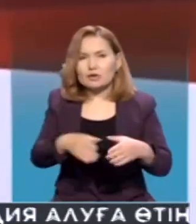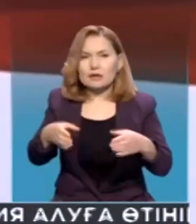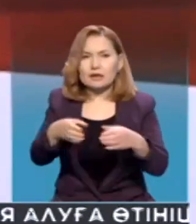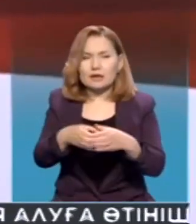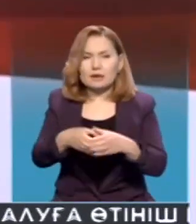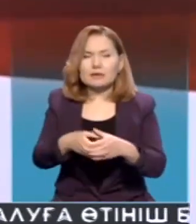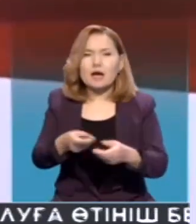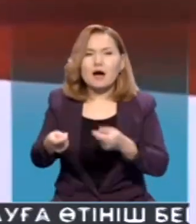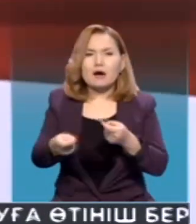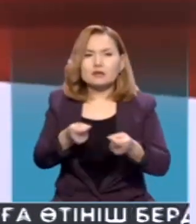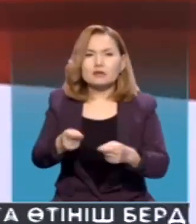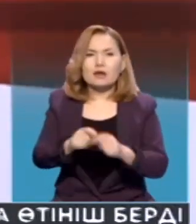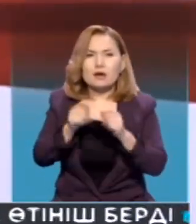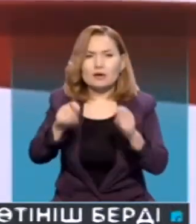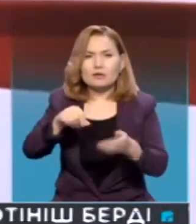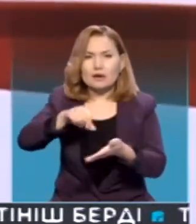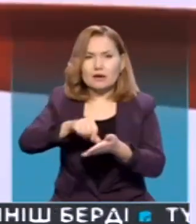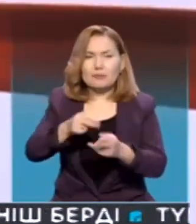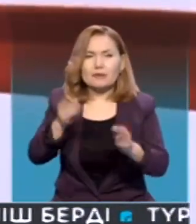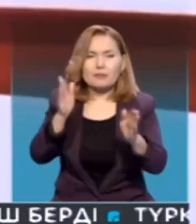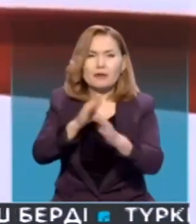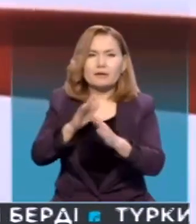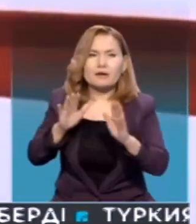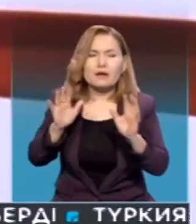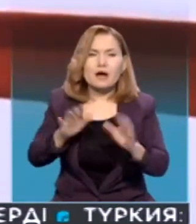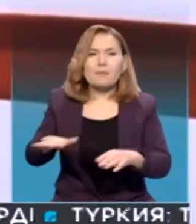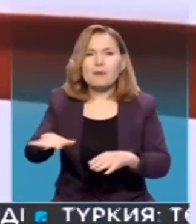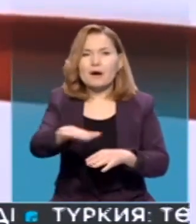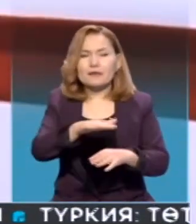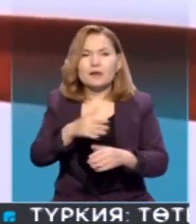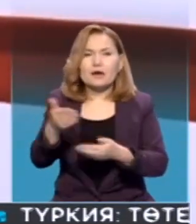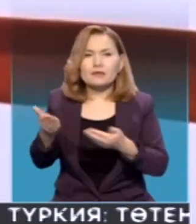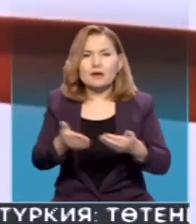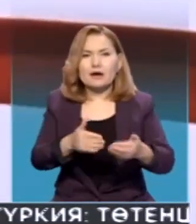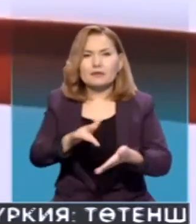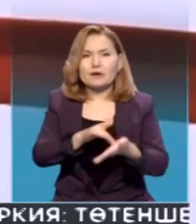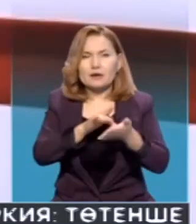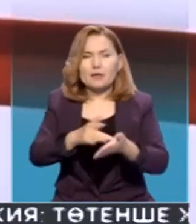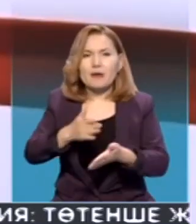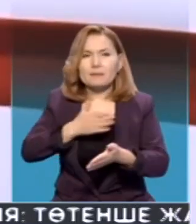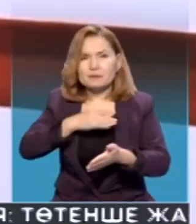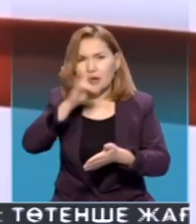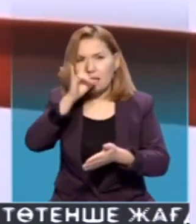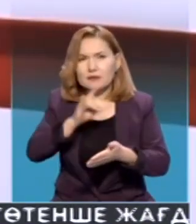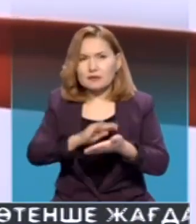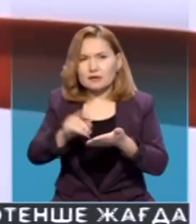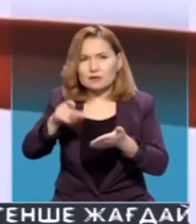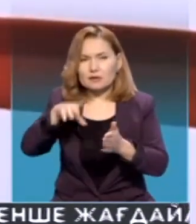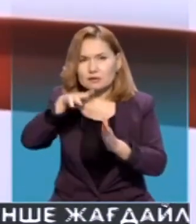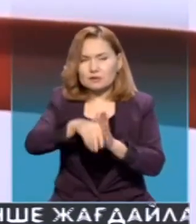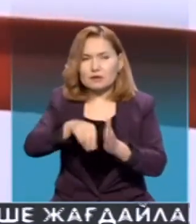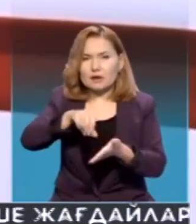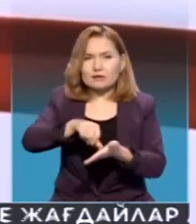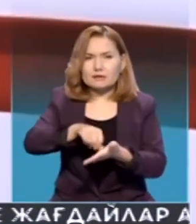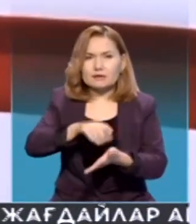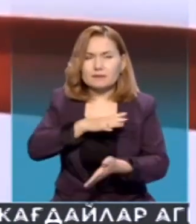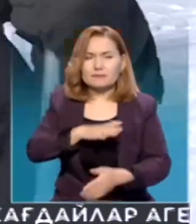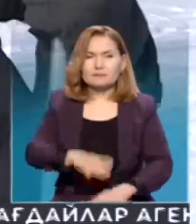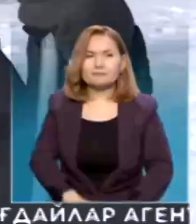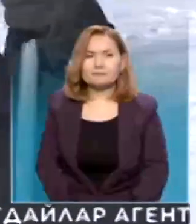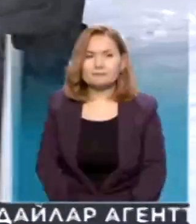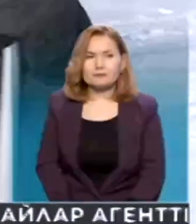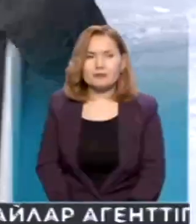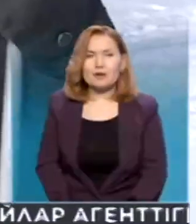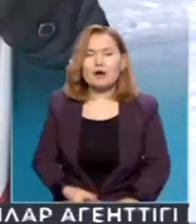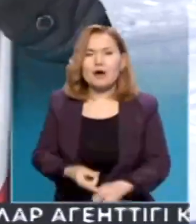шаралары жөніндегі кеңес хатшылығы ұйымдастырған. Табиғат аясындағы шаңғы сайысына біздің тілшіміз де барып келген еді.